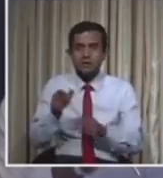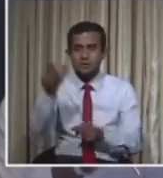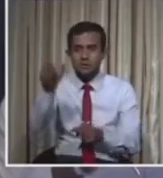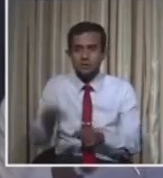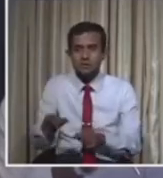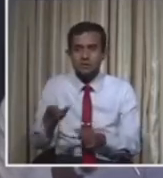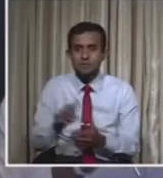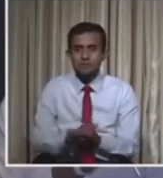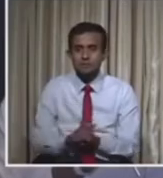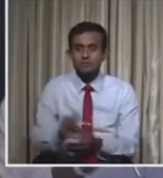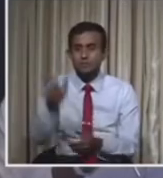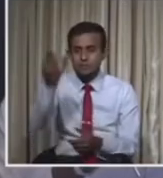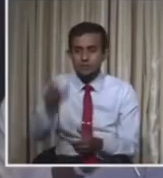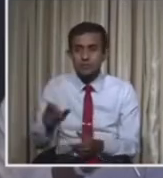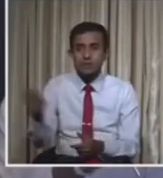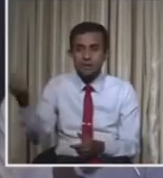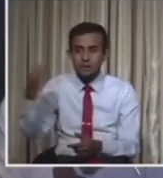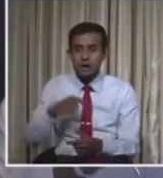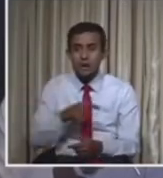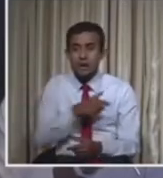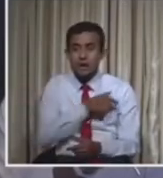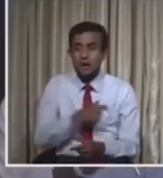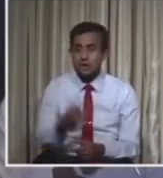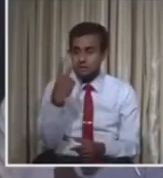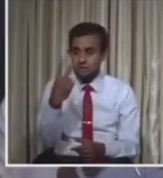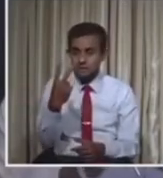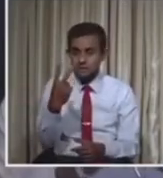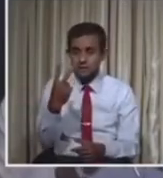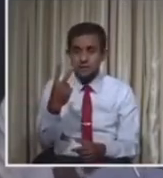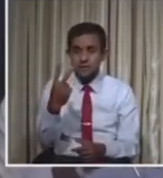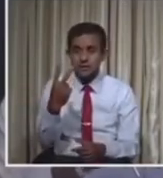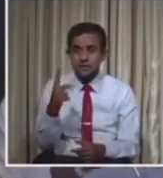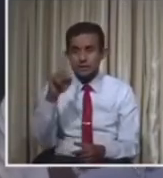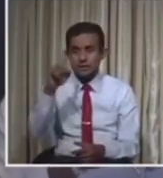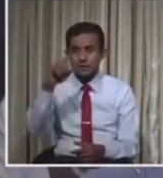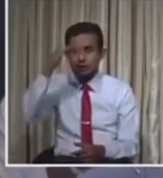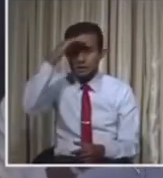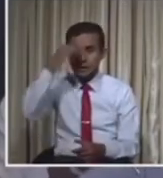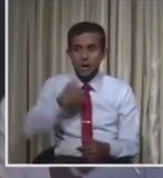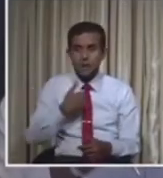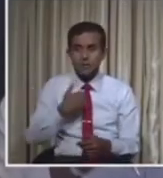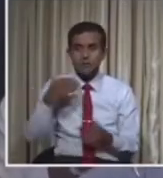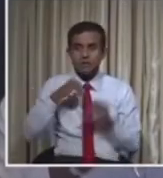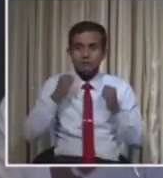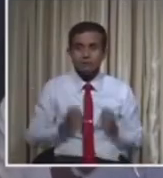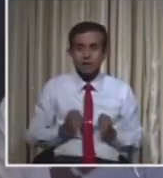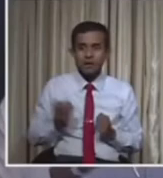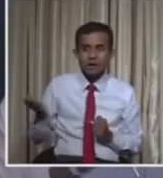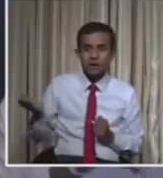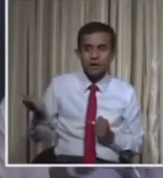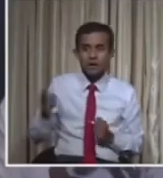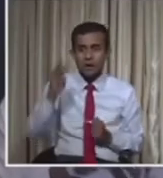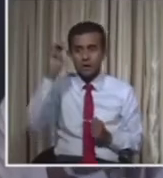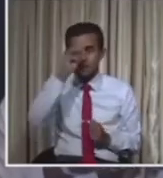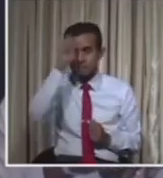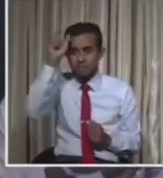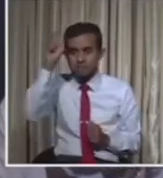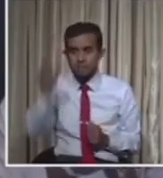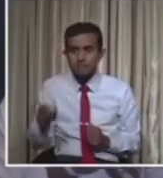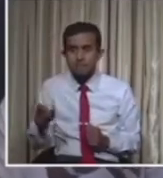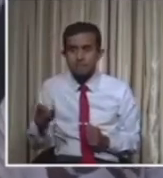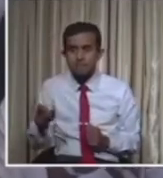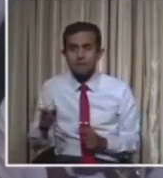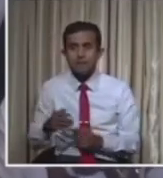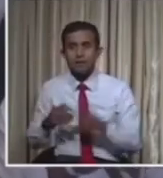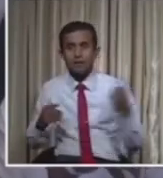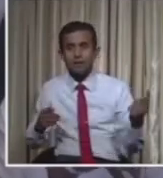තමුන්නාසේ තමුන්නාසලා ගෙනාව නායකයෝ දෙන්නෙක්ව එක නායකයෙක් අපේ පැත්ත යන වාඩි කරගෙන ඉන්නවා මෛත්‍රීපාල සිරිසේන